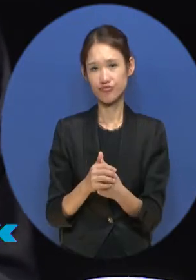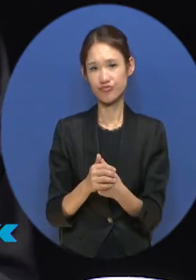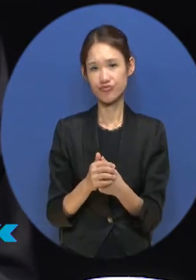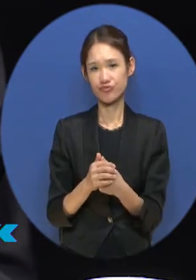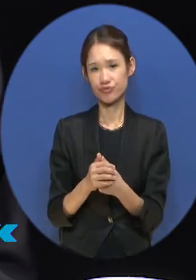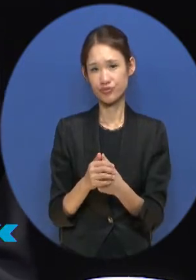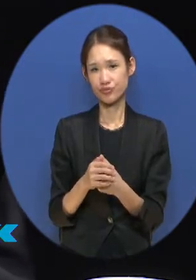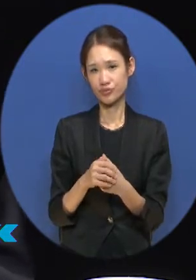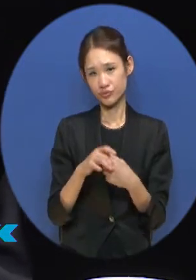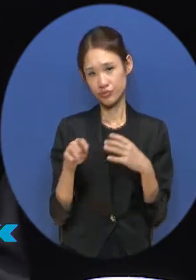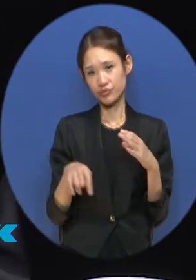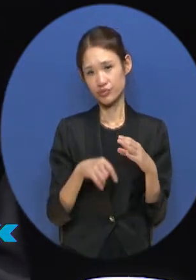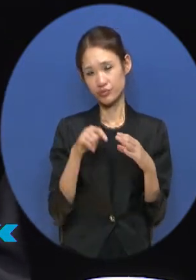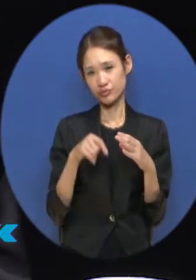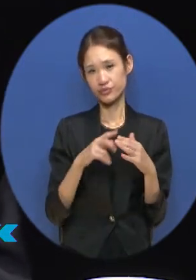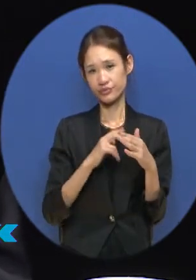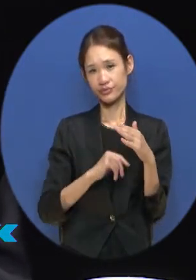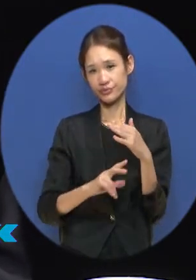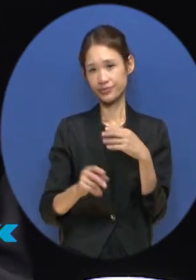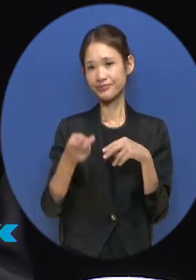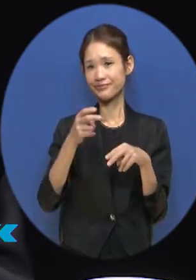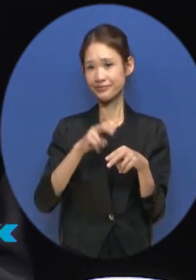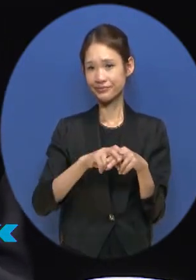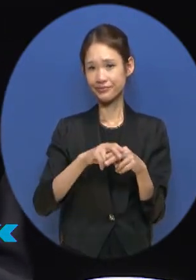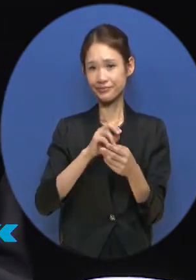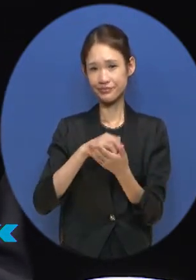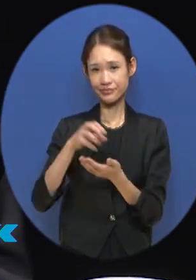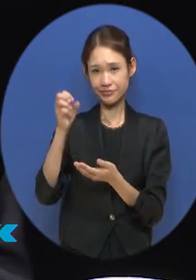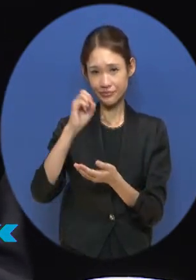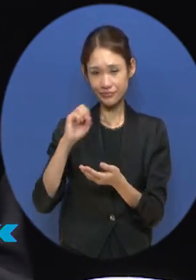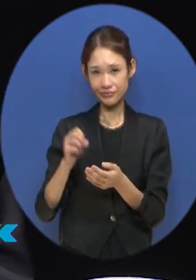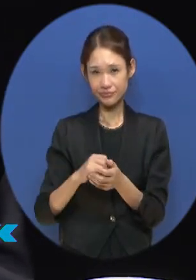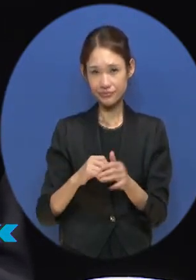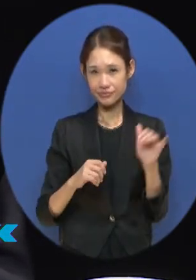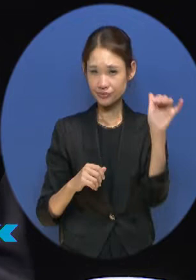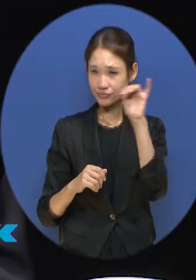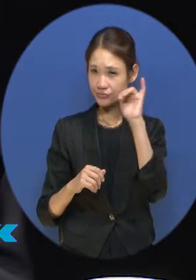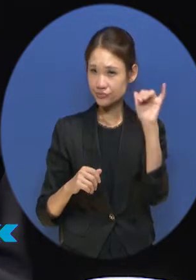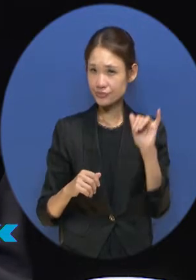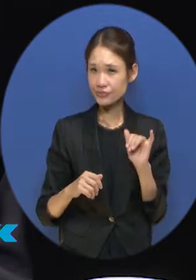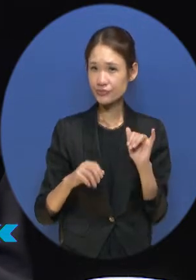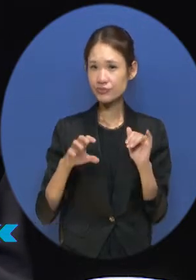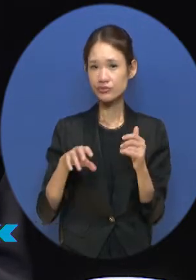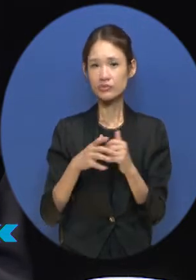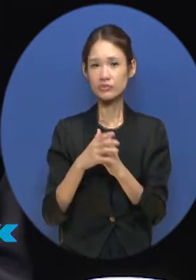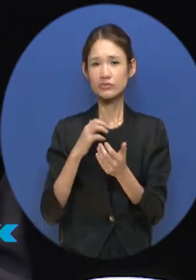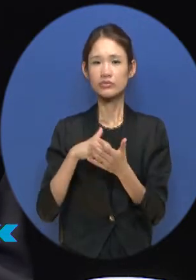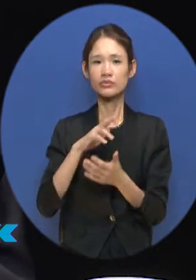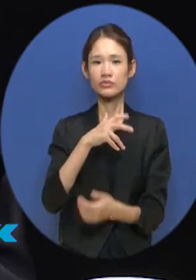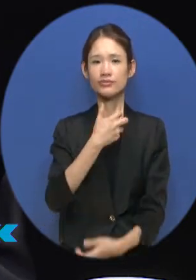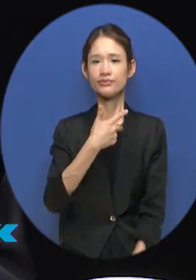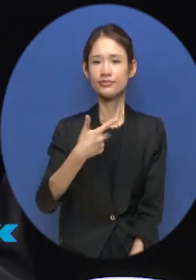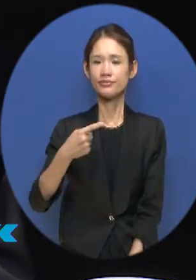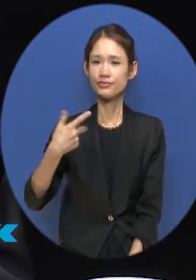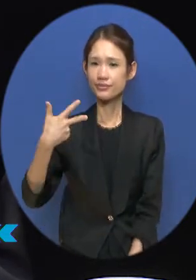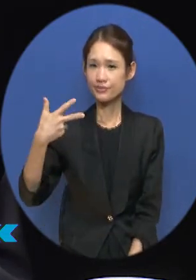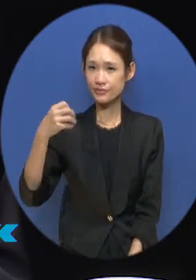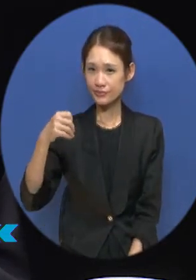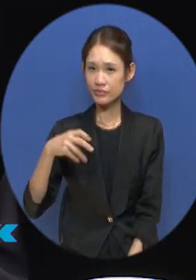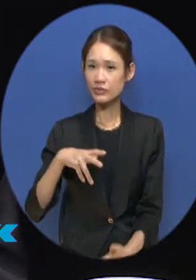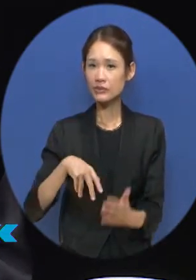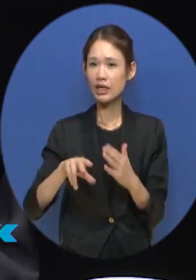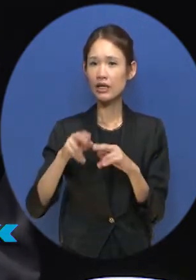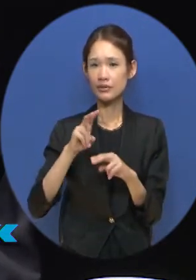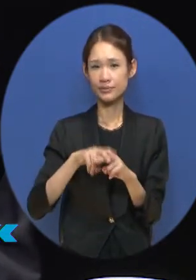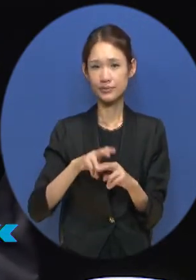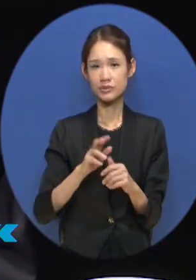미만. 네. 네. 네. 이 중에서 지하철을 타는 그 비율을 보면 전국적으로 보면 27.7%가 지하철을 타고요. 네.